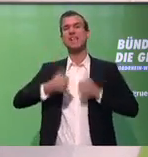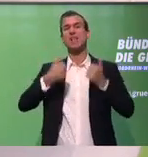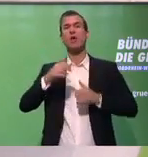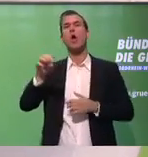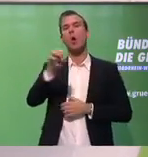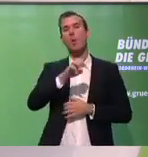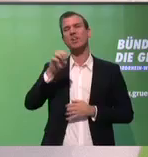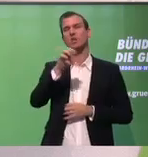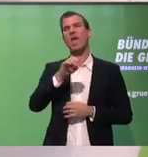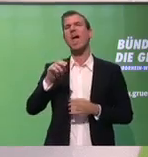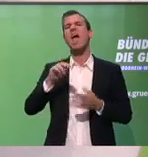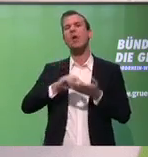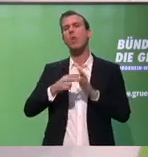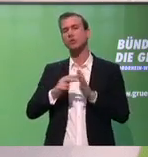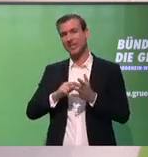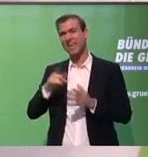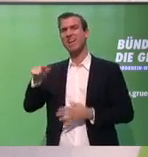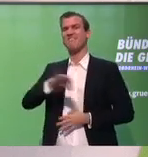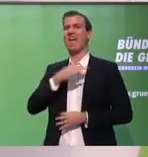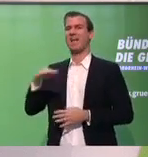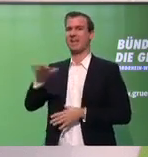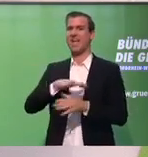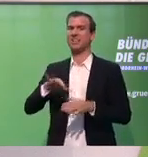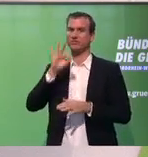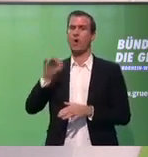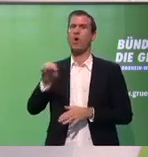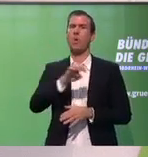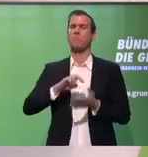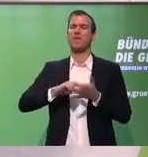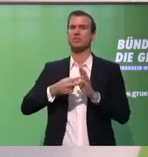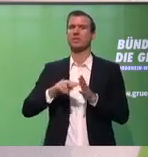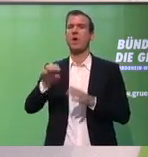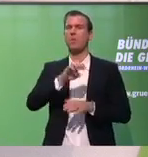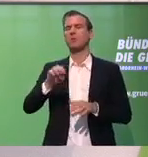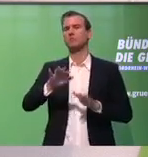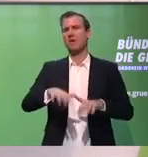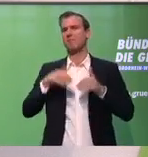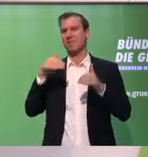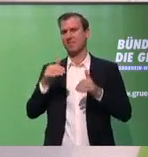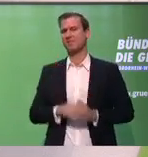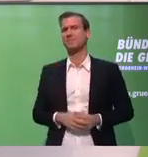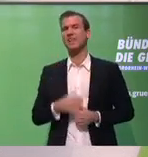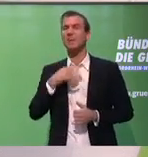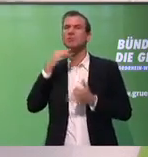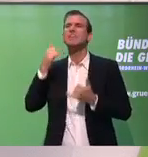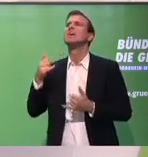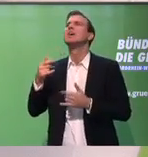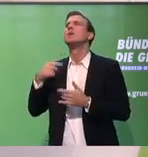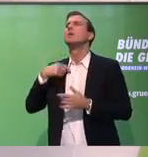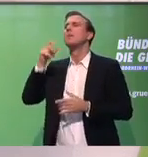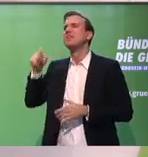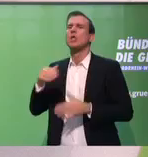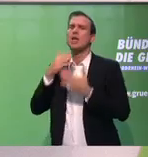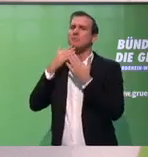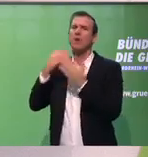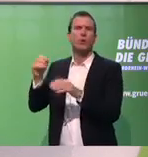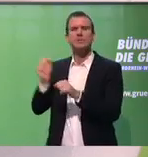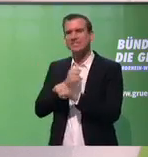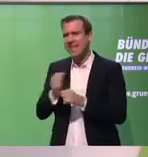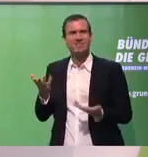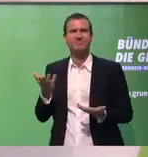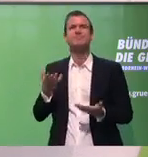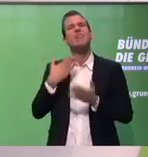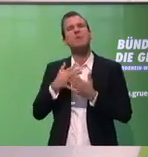Europe Ecologie in Frankreich fürs Europäische Parlament. Und das darf ich vielleicht direkt zum Anlass nehmen, weil wir ihn nicht hier persönlich begrüßen können, aber euch